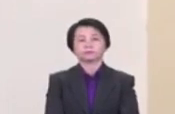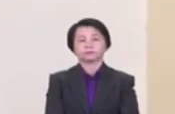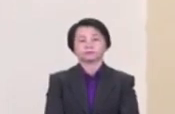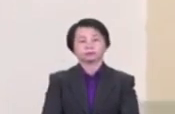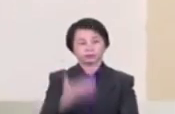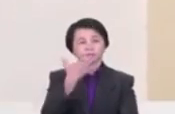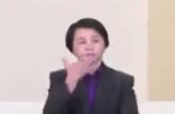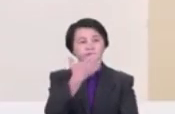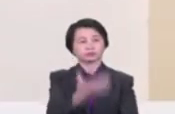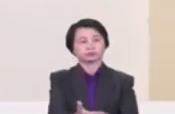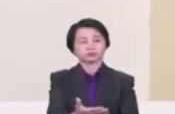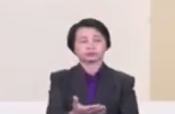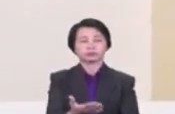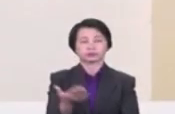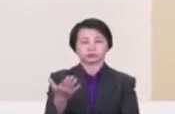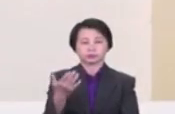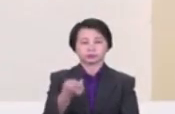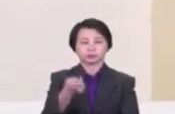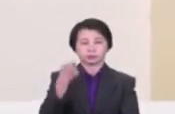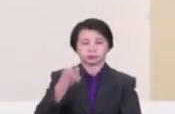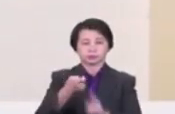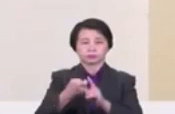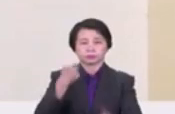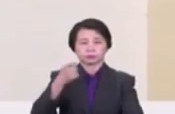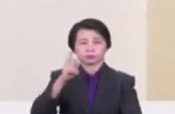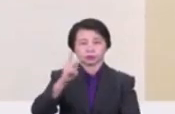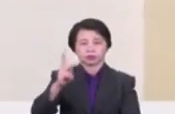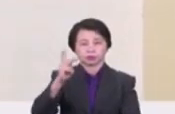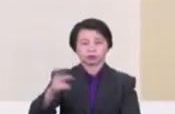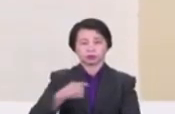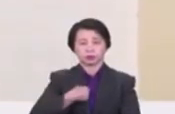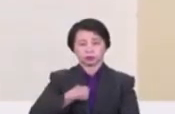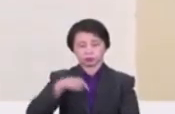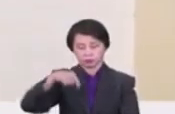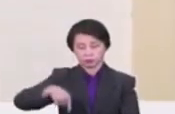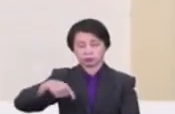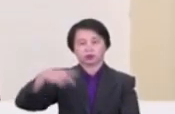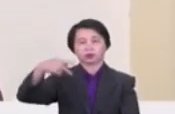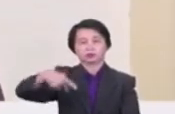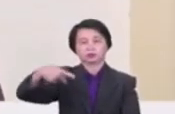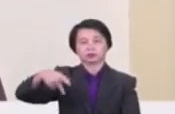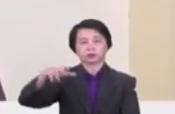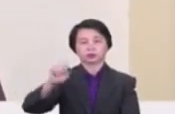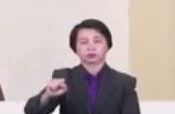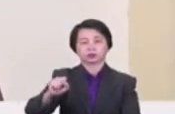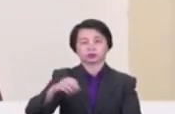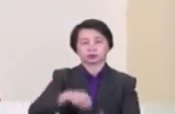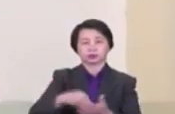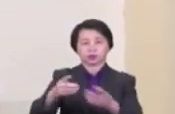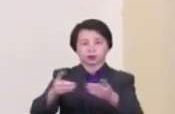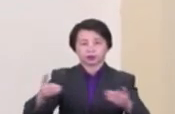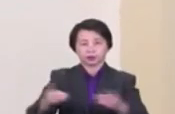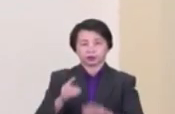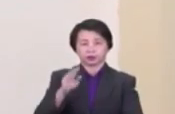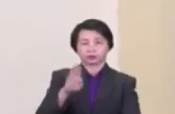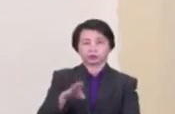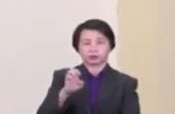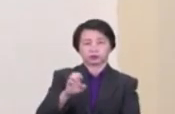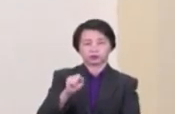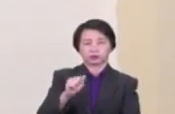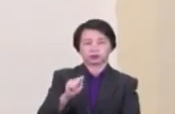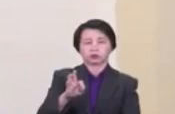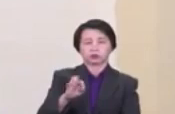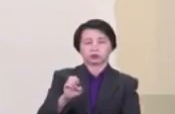Terima kasih Redwin di studio dan saya sekarang ini berada di Pusat Penempatan Sementara Dewan Selagon dalam daerah Beaufort yang telah